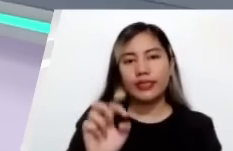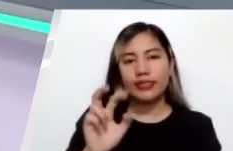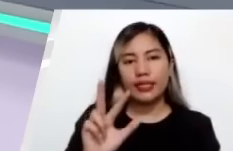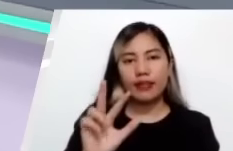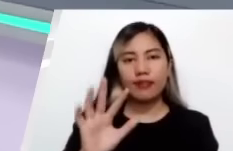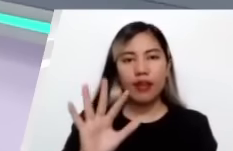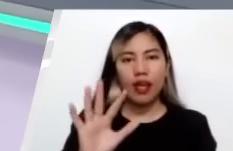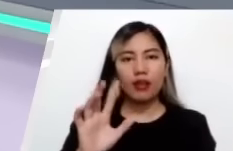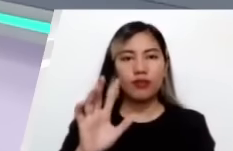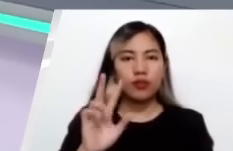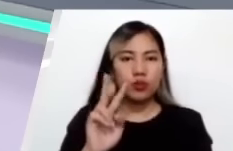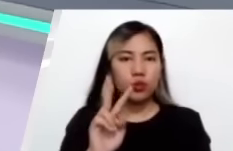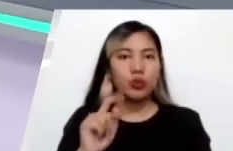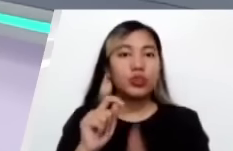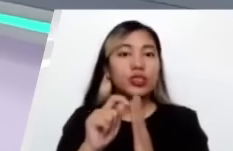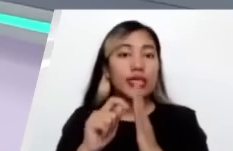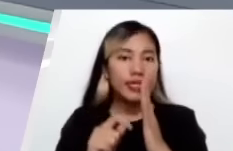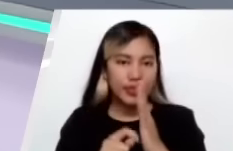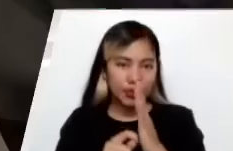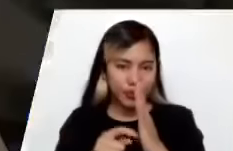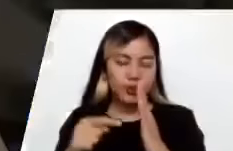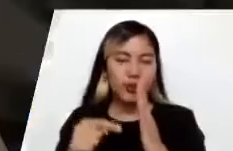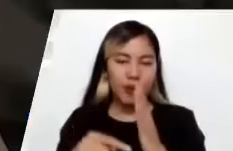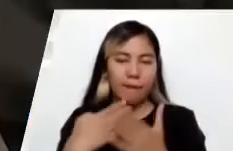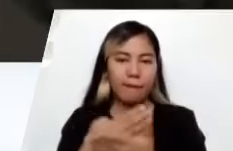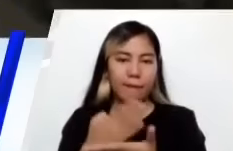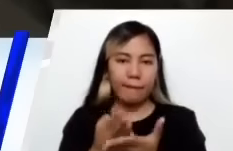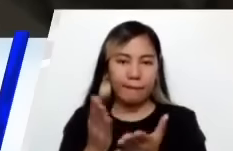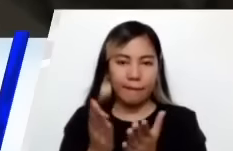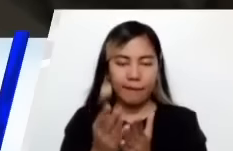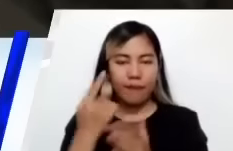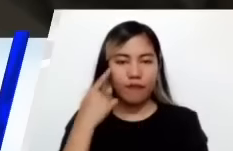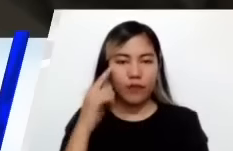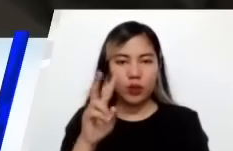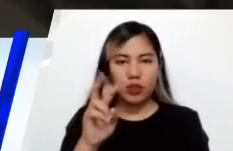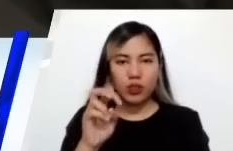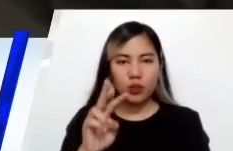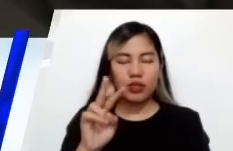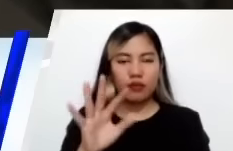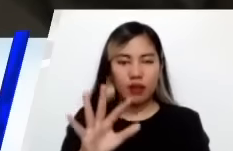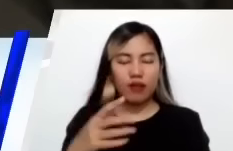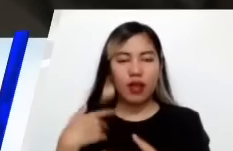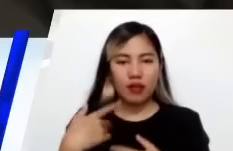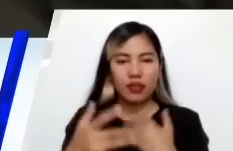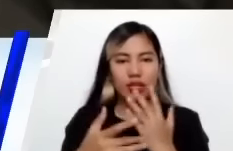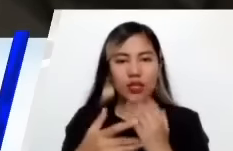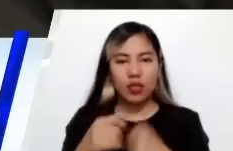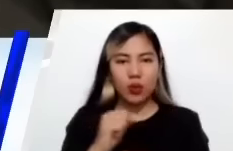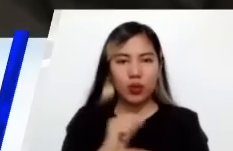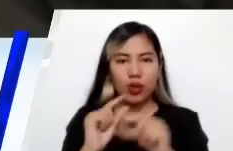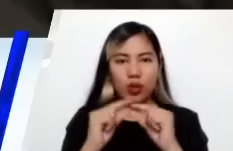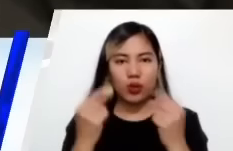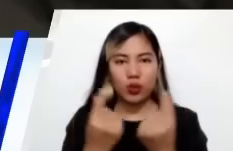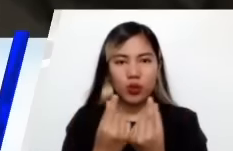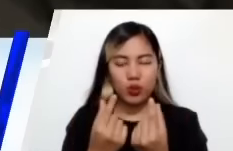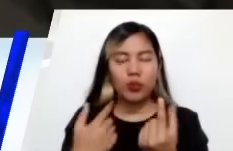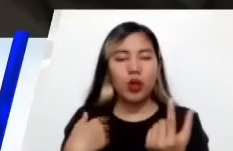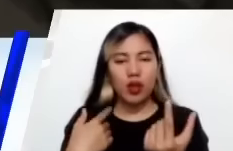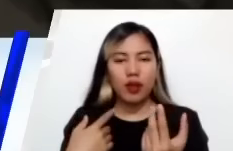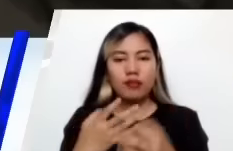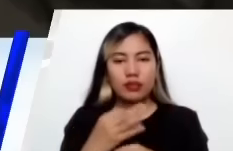budget sa 2025. Tumuon ng Technical Working Group ang BICAM para ayusin ang pagkakaiba sa mga bersyon